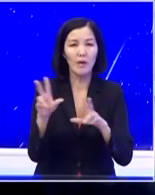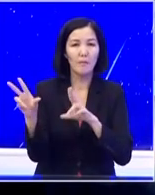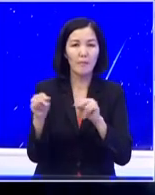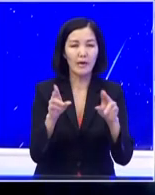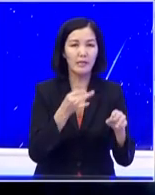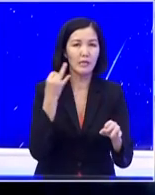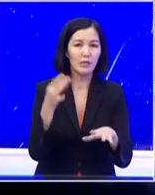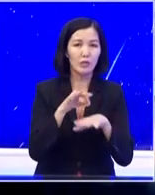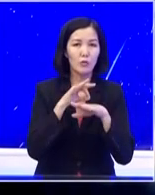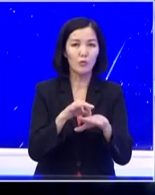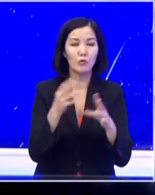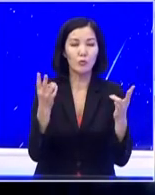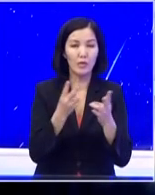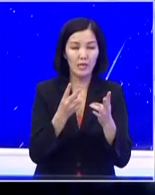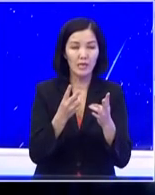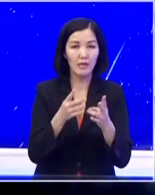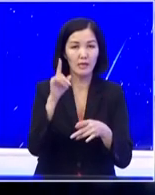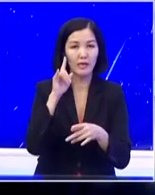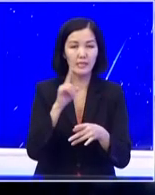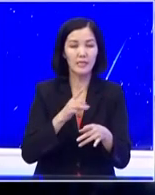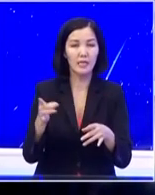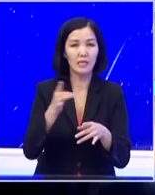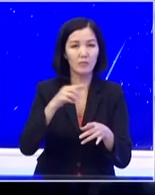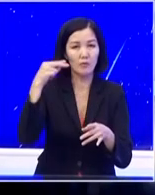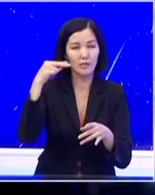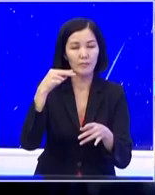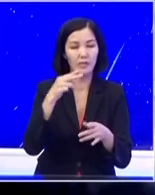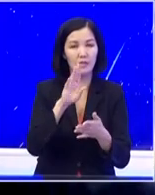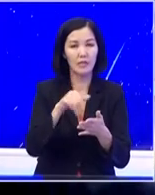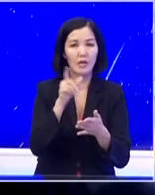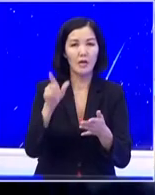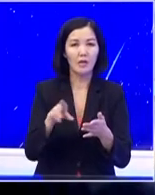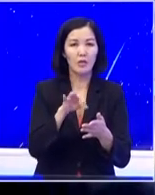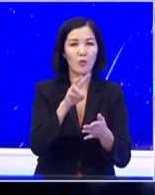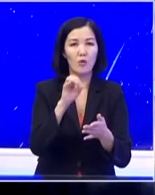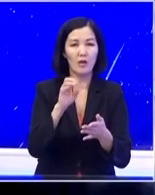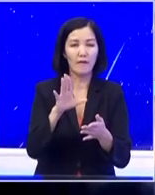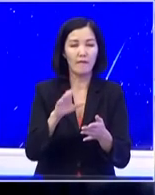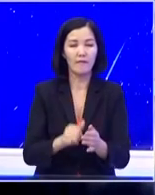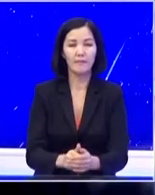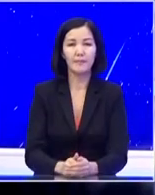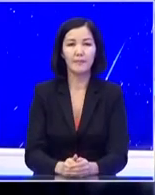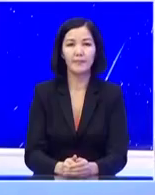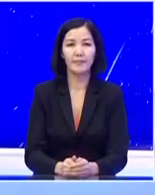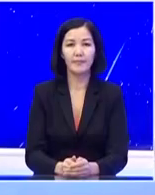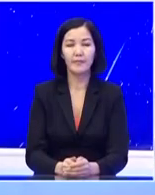әрі қызықты өткізуге қақылы. Қазақстан Республикасының президенті Қасым-Жомарт Тоқаев.